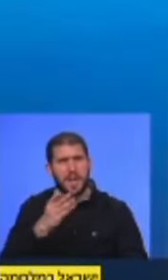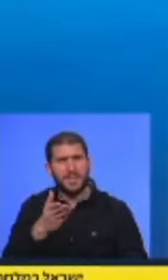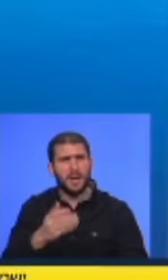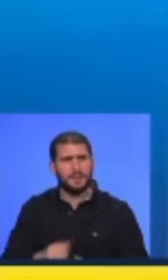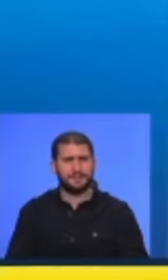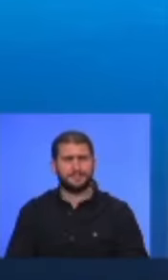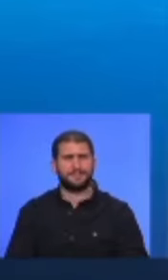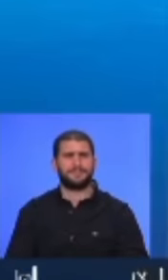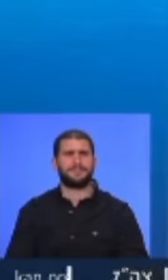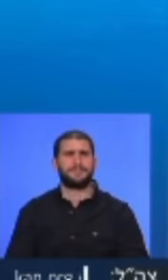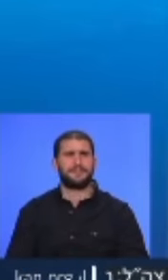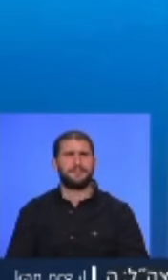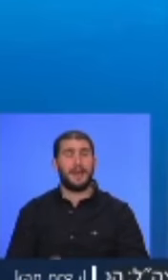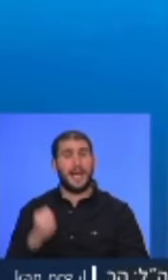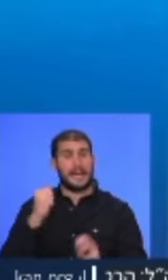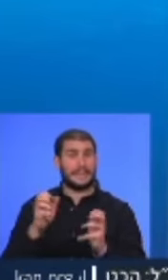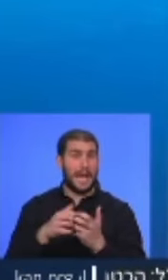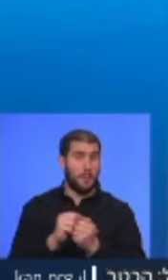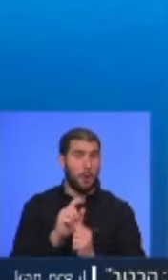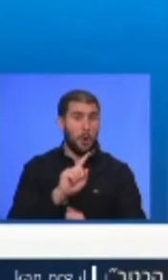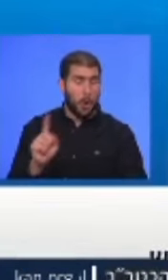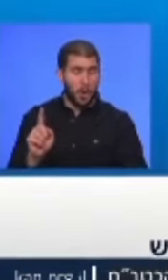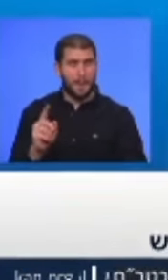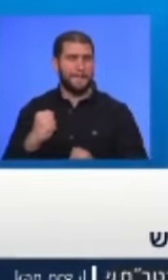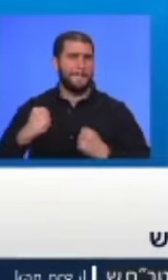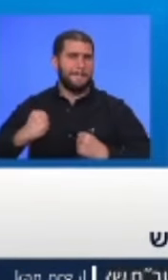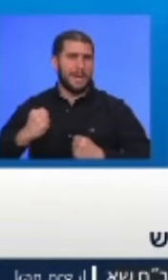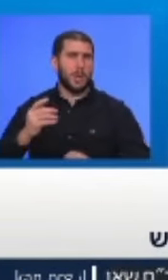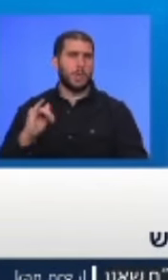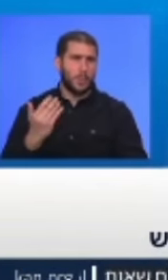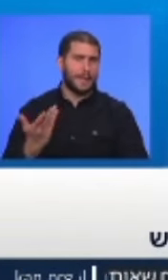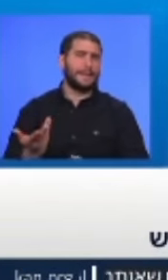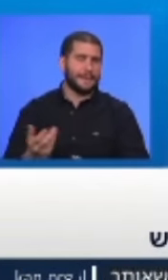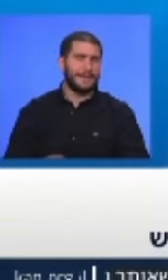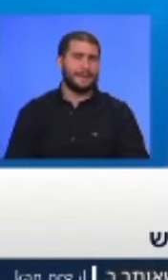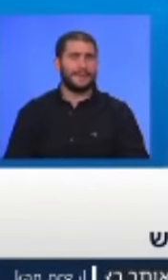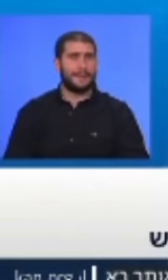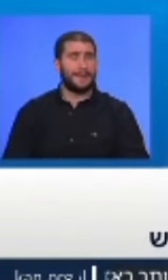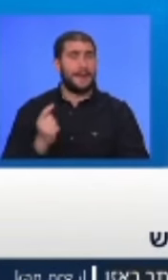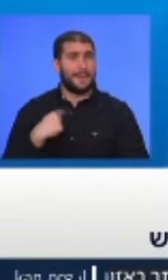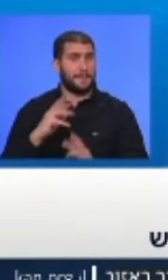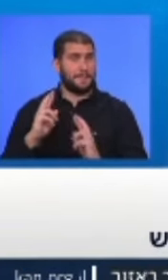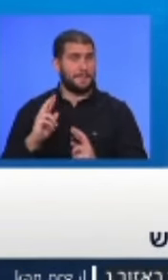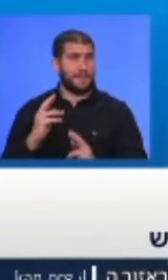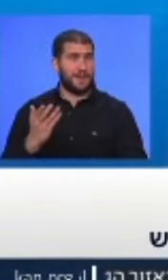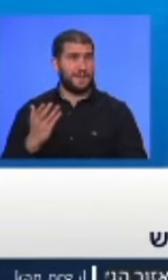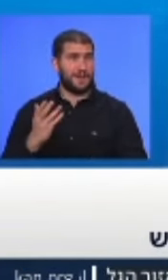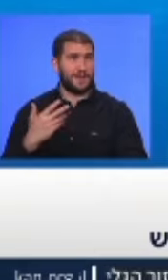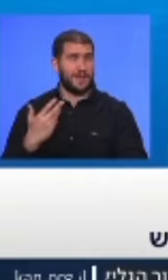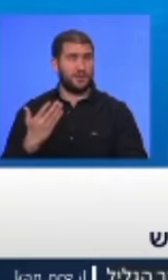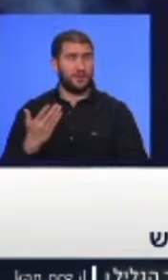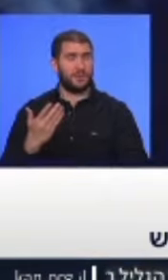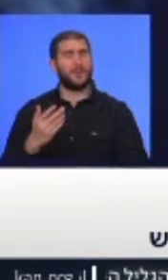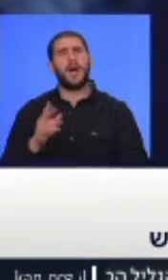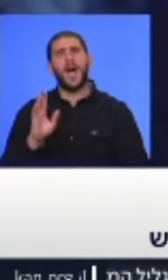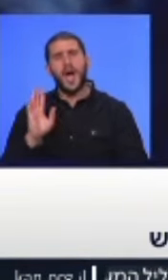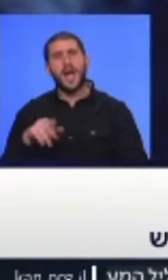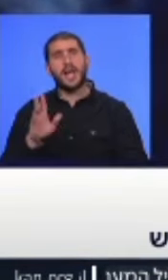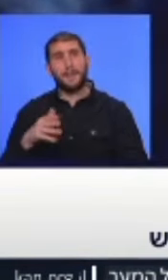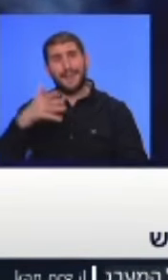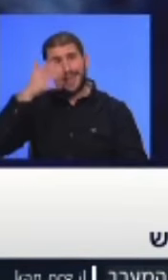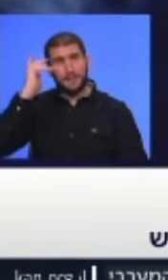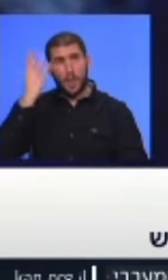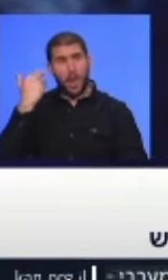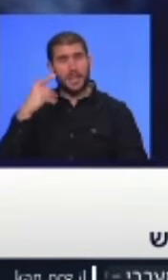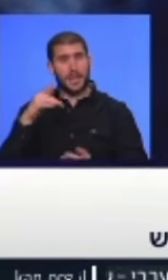מי אתה בכלל? רצח עם או לא רצח עם, בריון גדול הוא כן. זה, אני מקווה שעל זה יש קונצנזוס. שוב, גם יאיר לפיד לא היה יושב